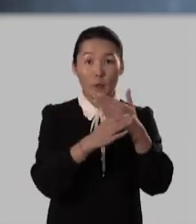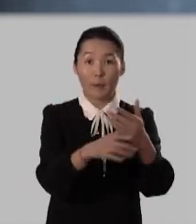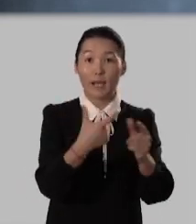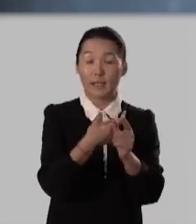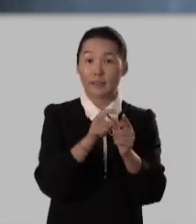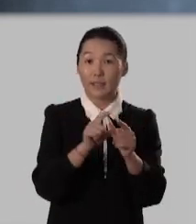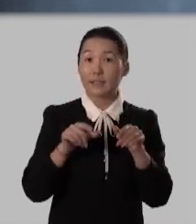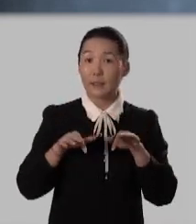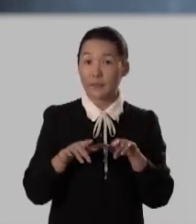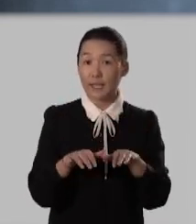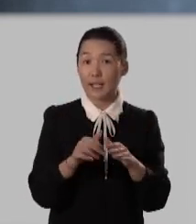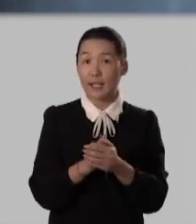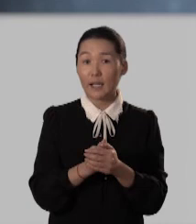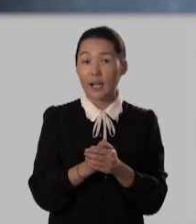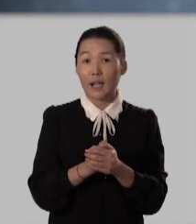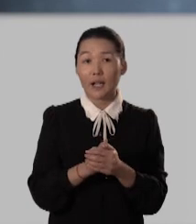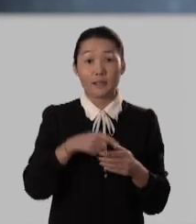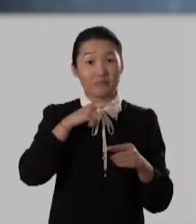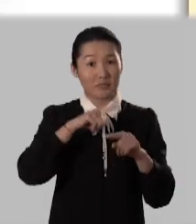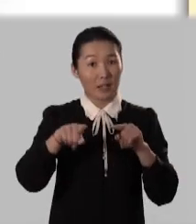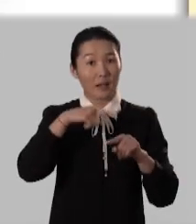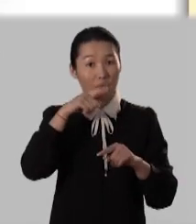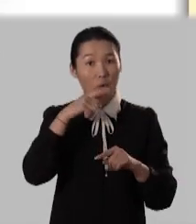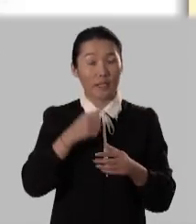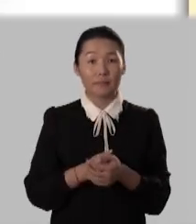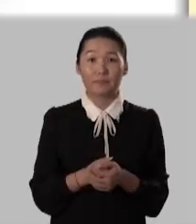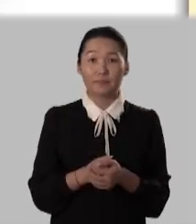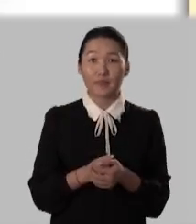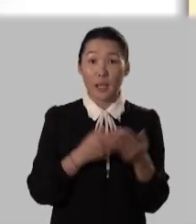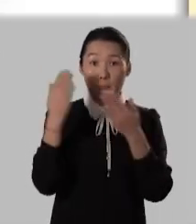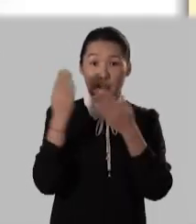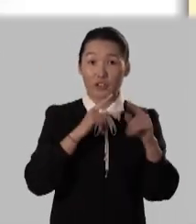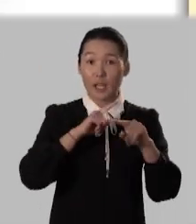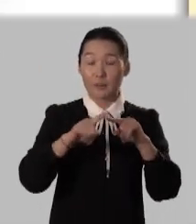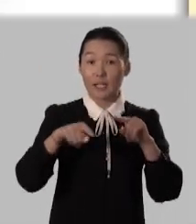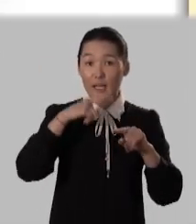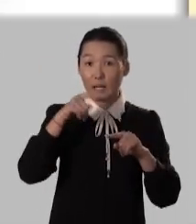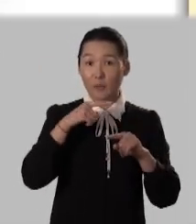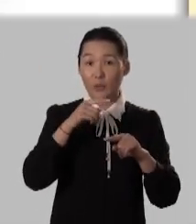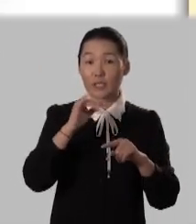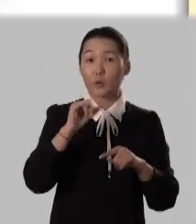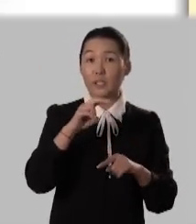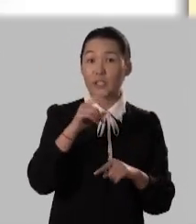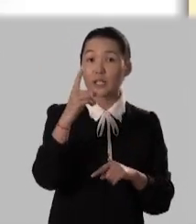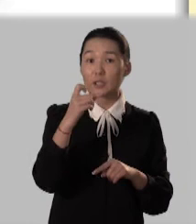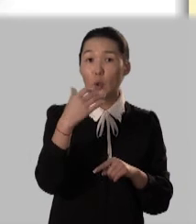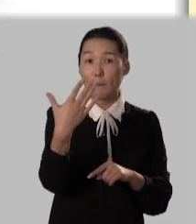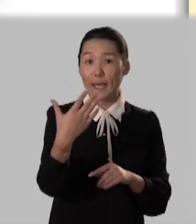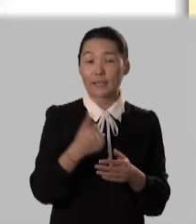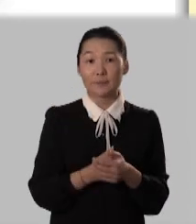известные вам с детства скороговорки прочитаем скороговорки из упражнения номер 105